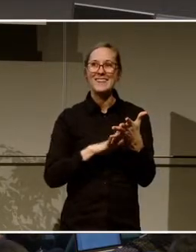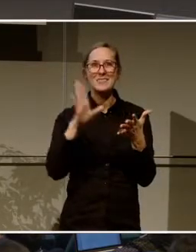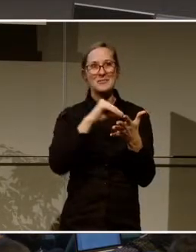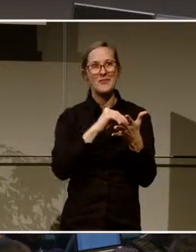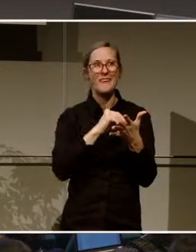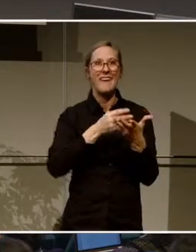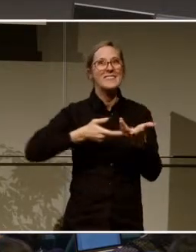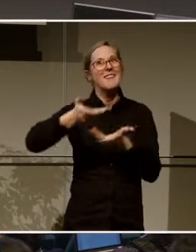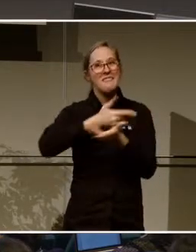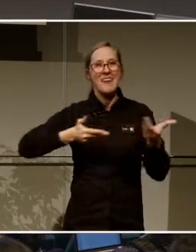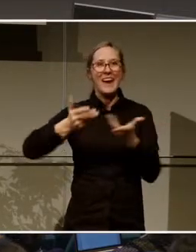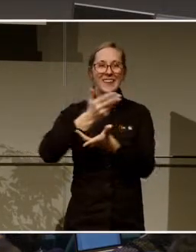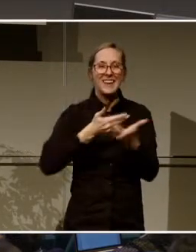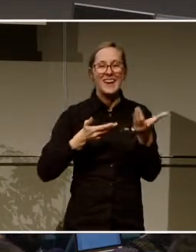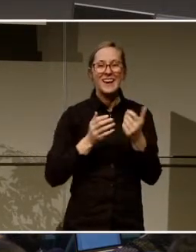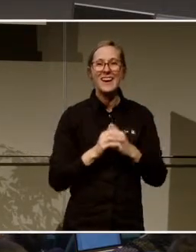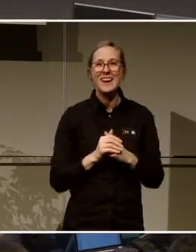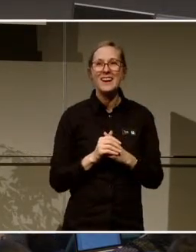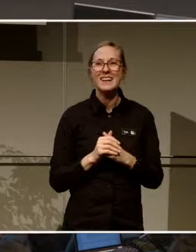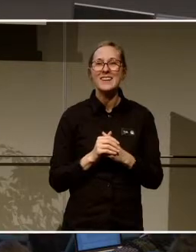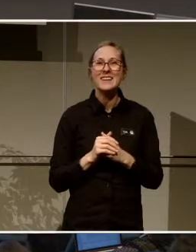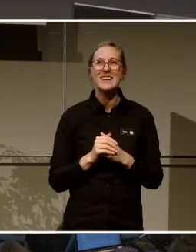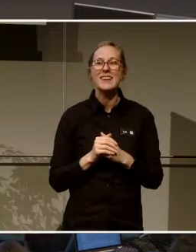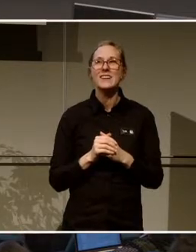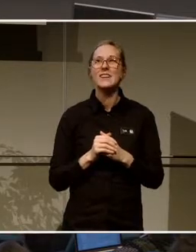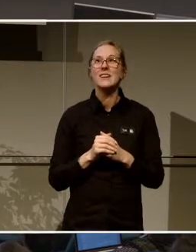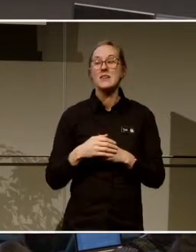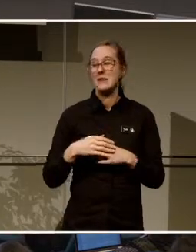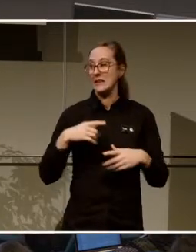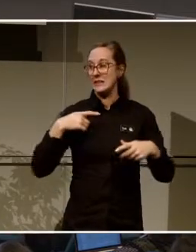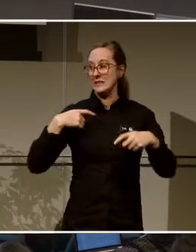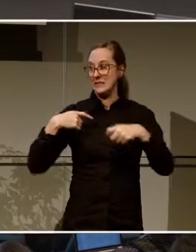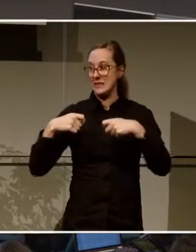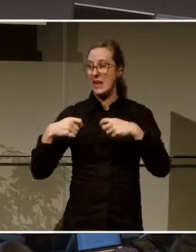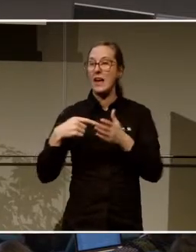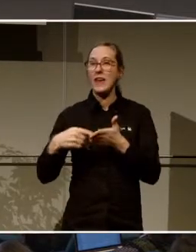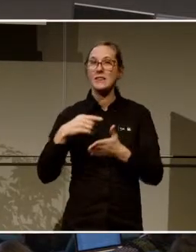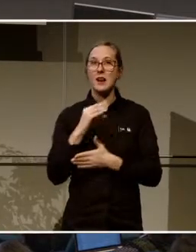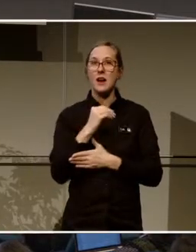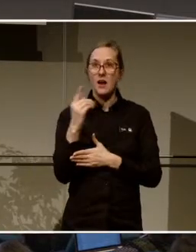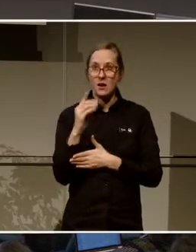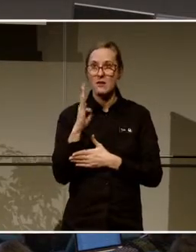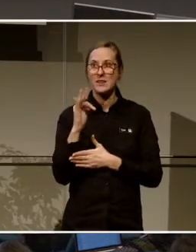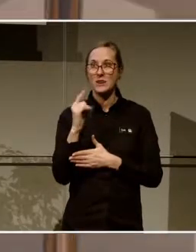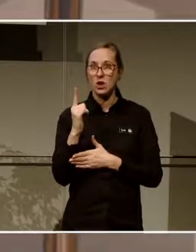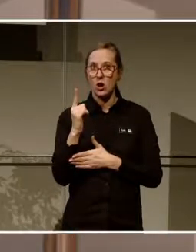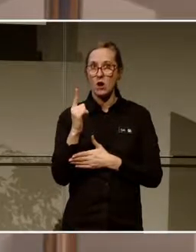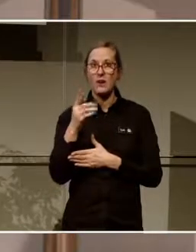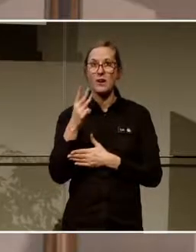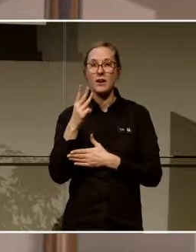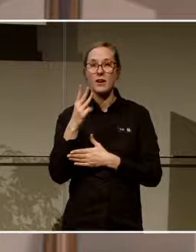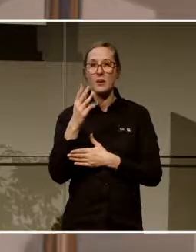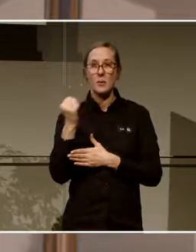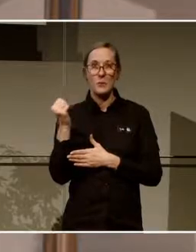samarbetar. Och de här kampanjerna heter All Digital Week och E-medborgarveckan. All Digital